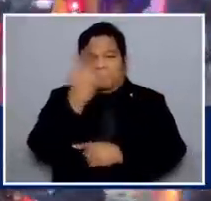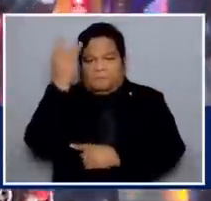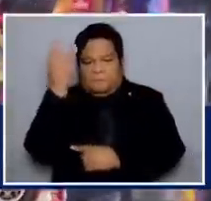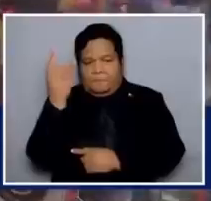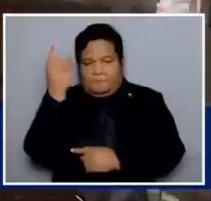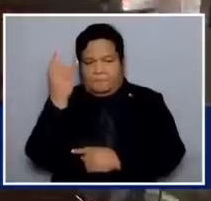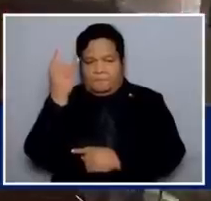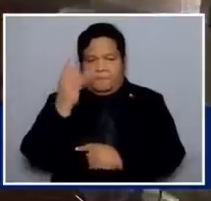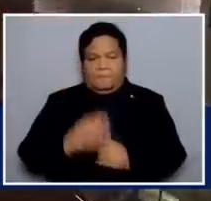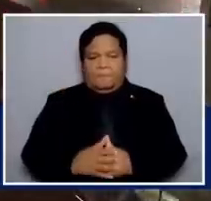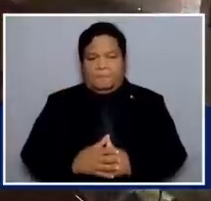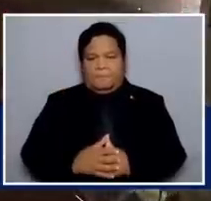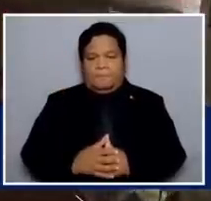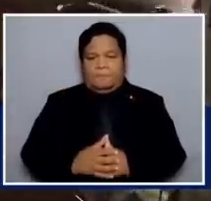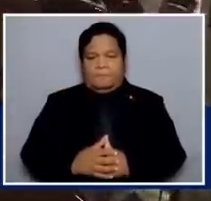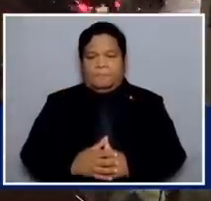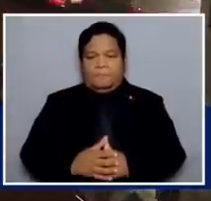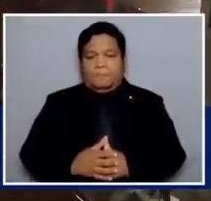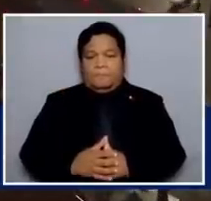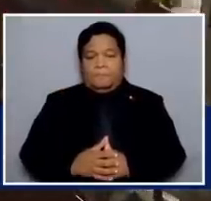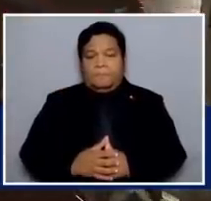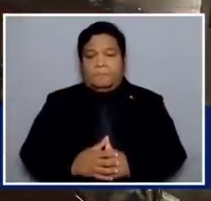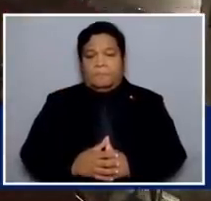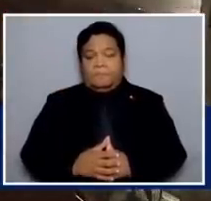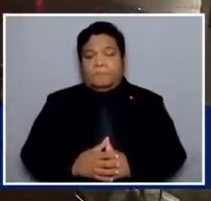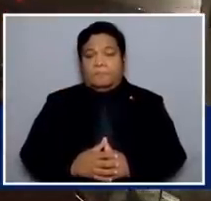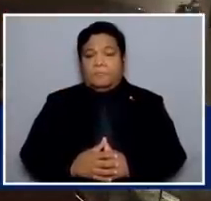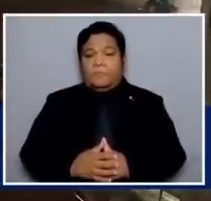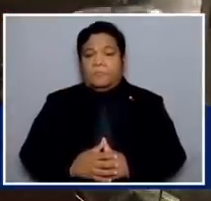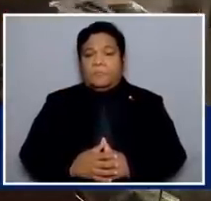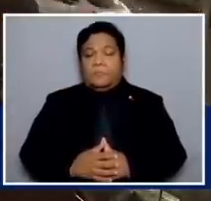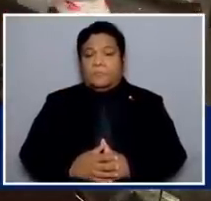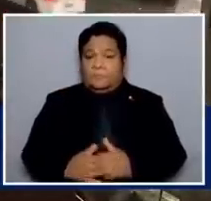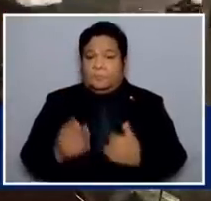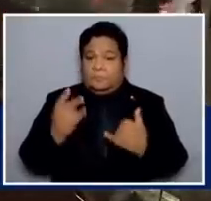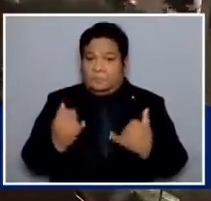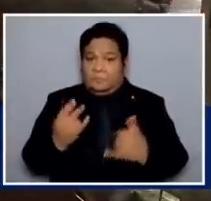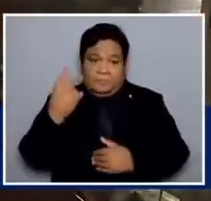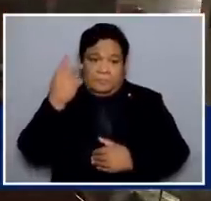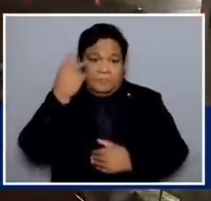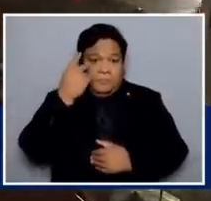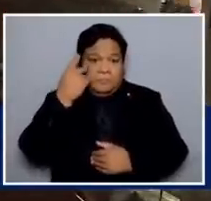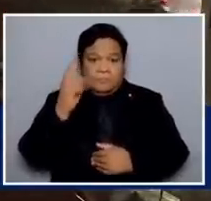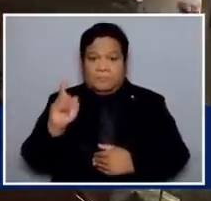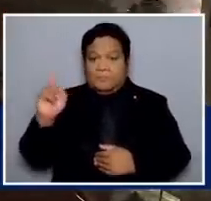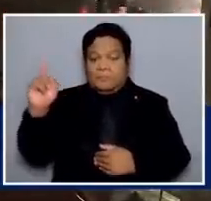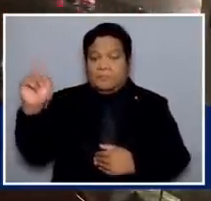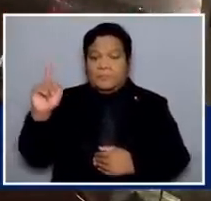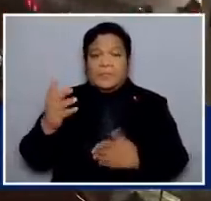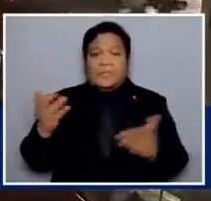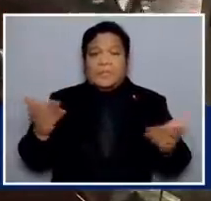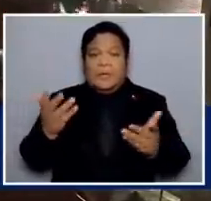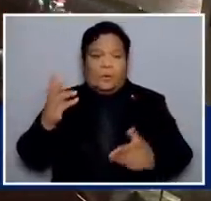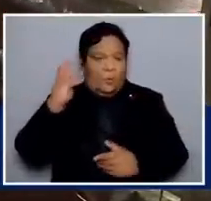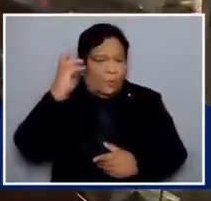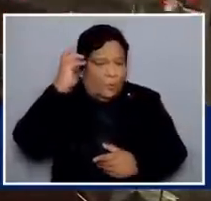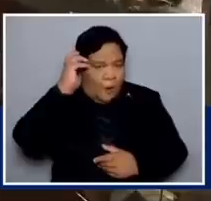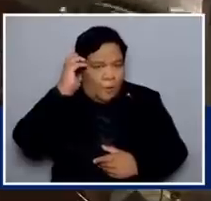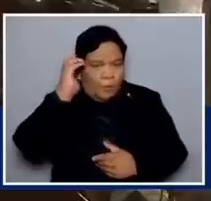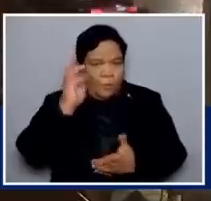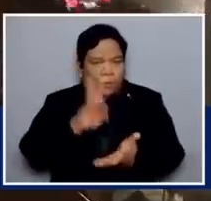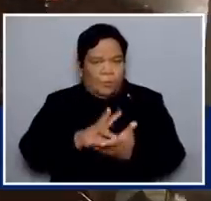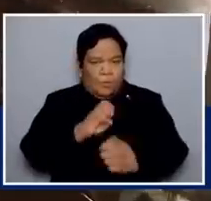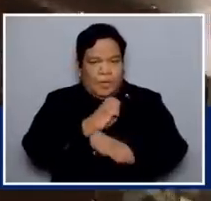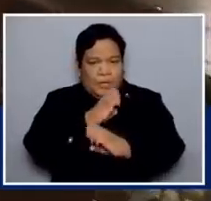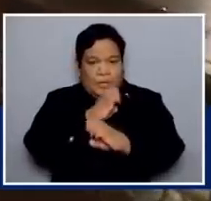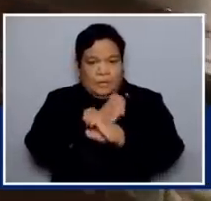Circuit. At heto naman po ang lagay ng kalsada sa EDSA Cubao. Nasa kanan ang